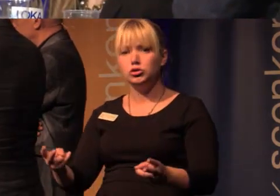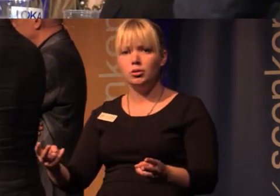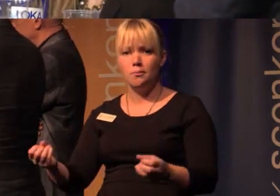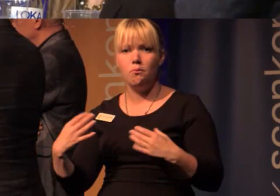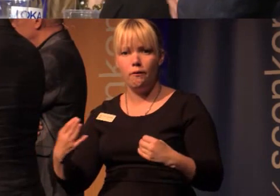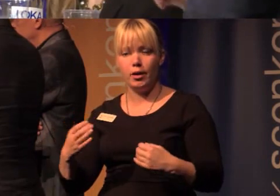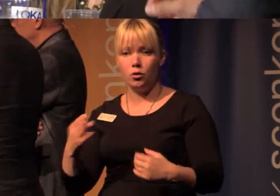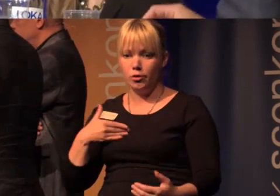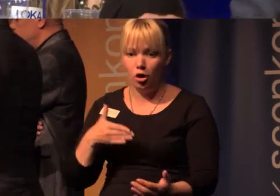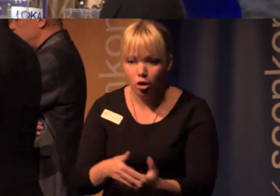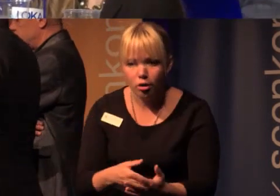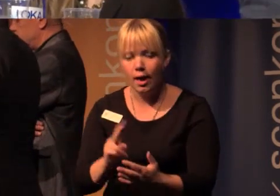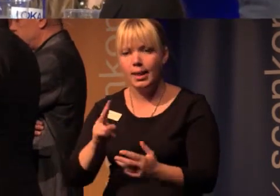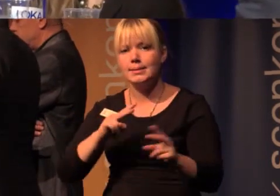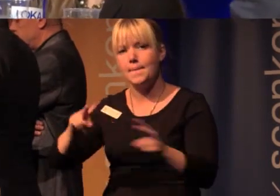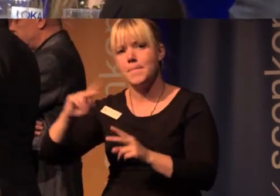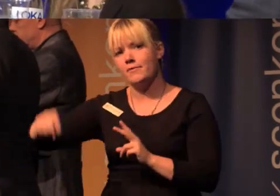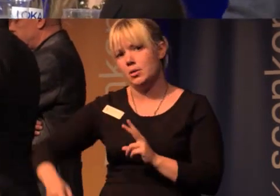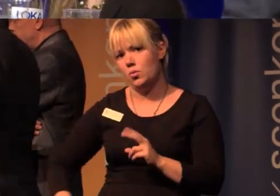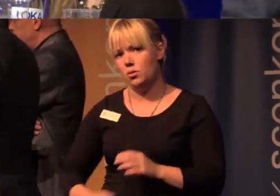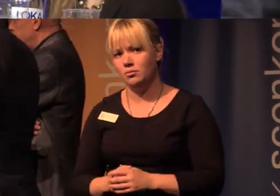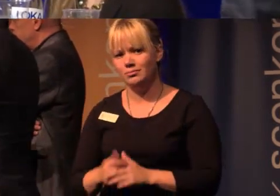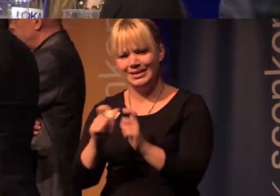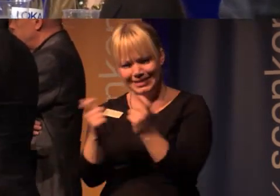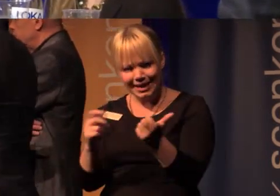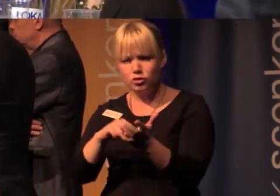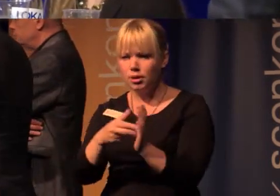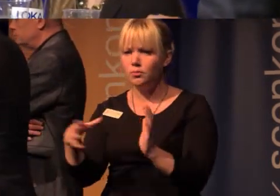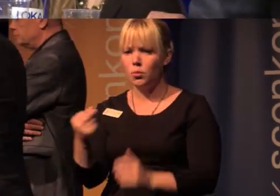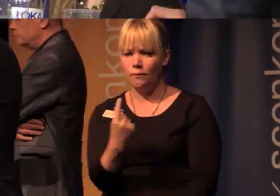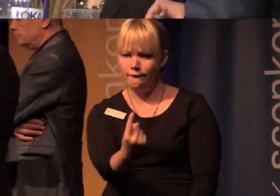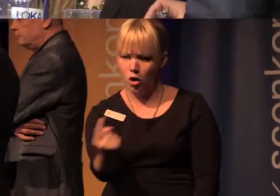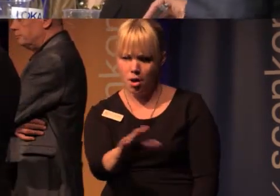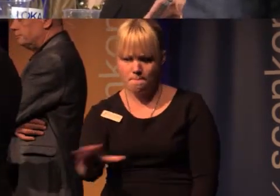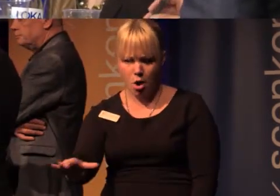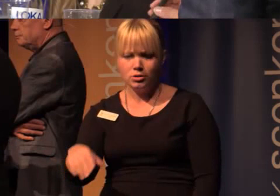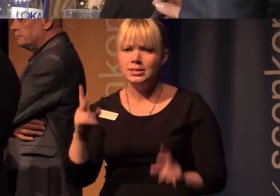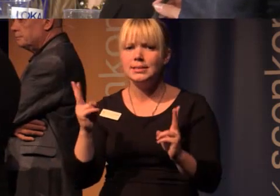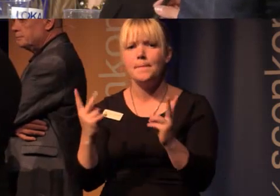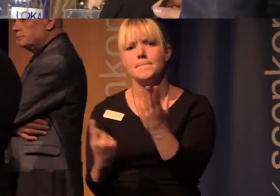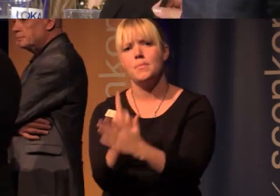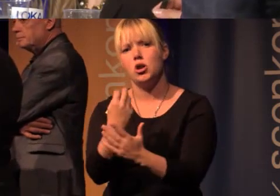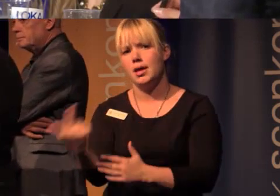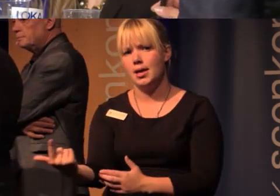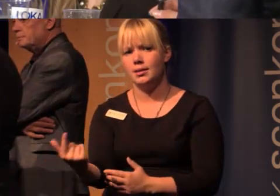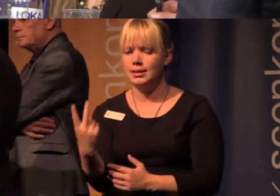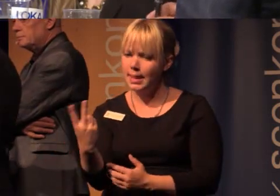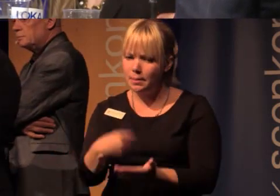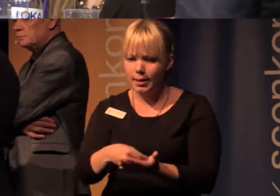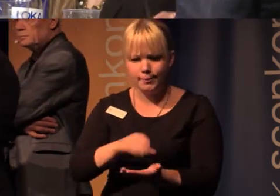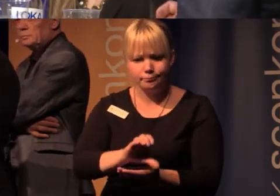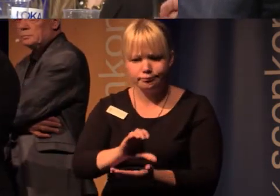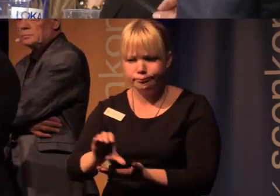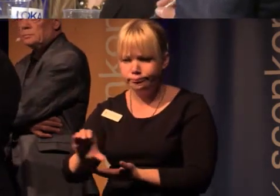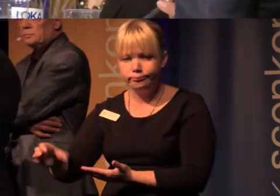villkor. Och med ett checksystem eller med ett system där man konstaterar att varje barn får samma ingång eller samma summa pengar till sitt